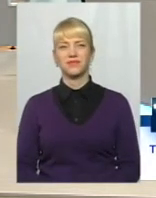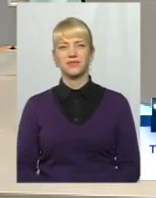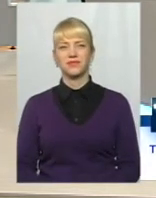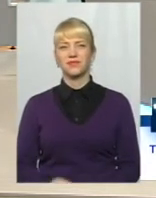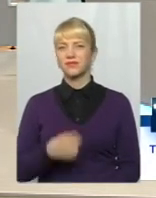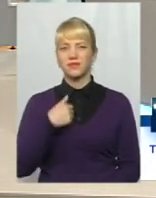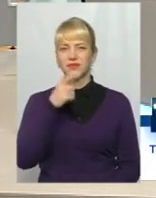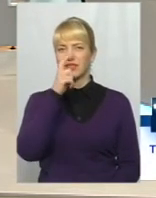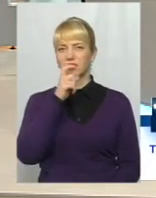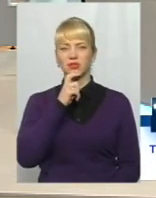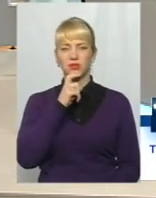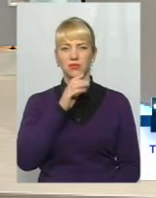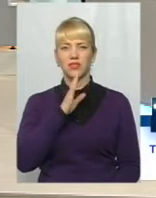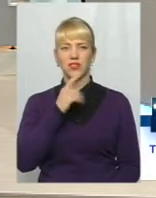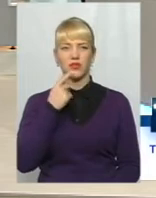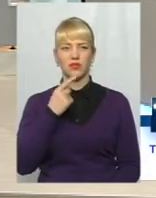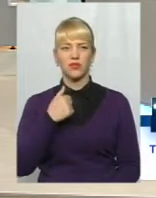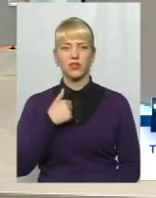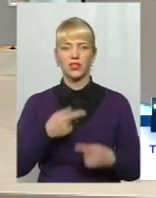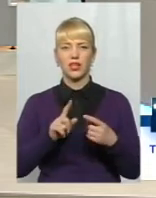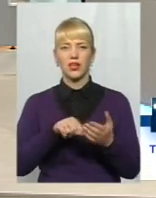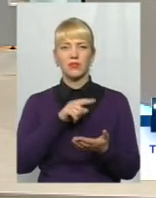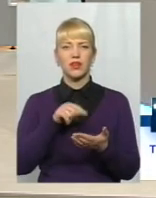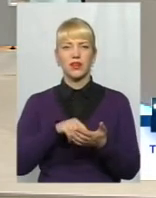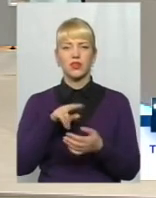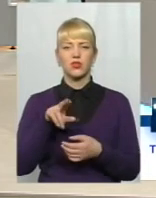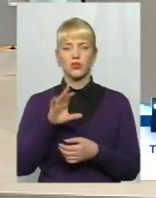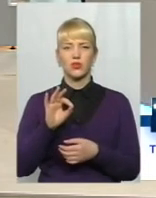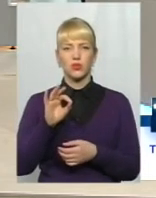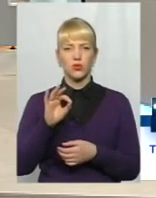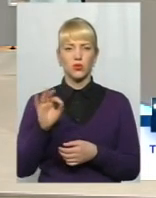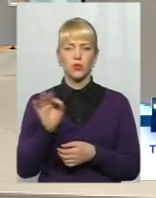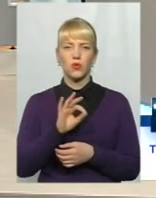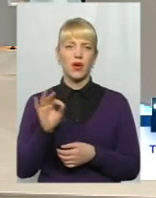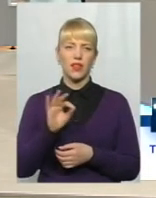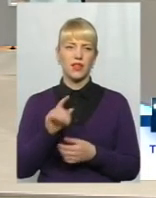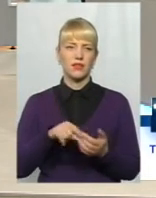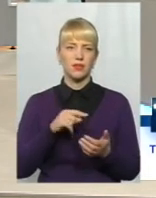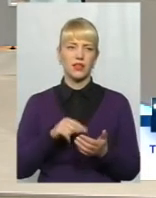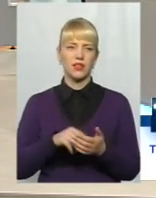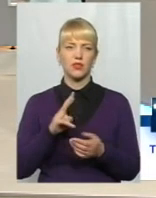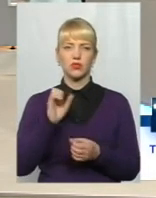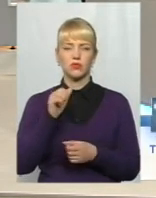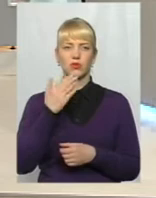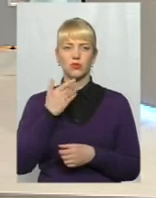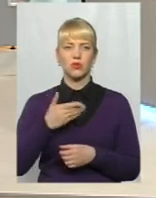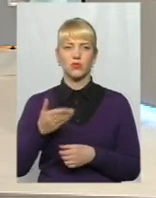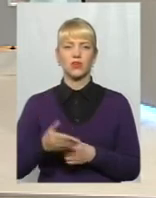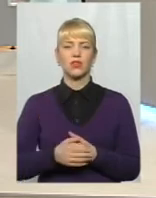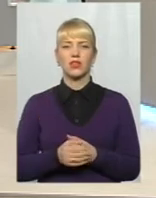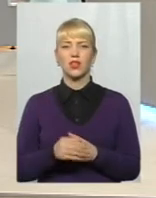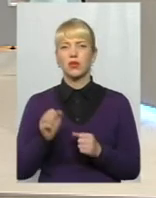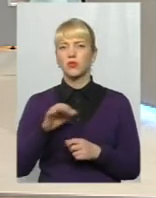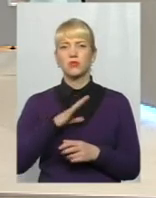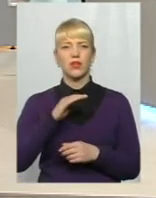зрозуміло. Хто почув питання з приводу туалетів, по-моєму, воно було. Хтось може прокоментувати? Можливо, він мав на увазі